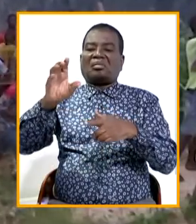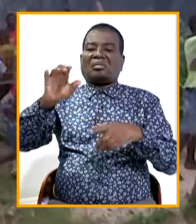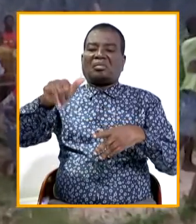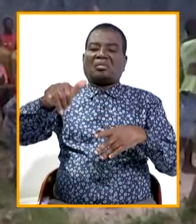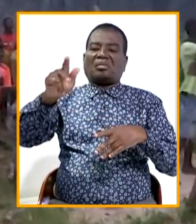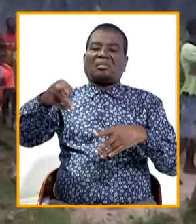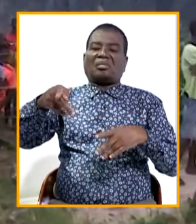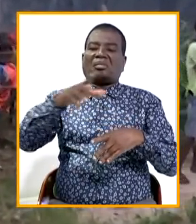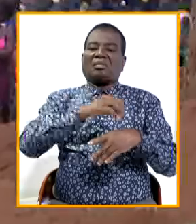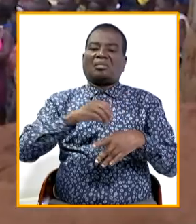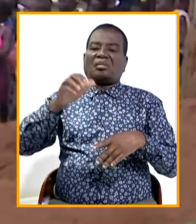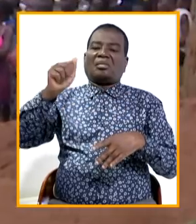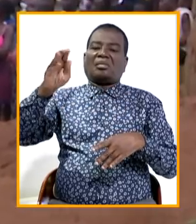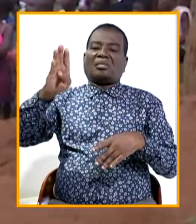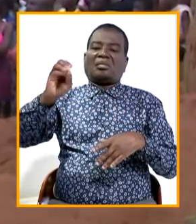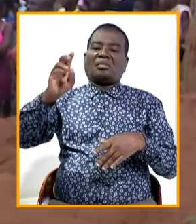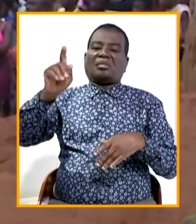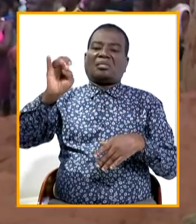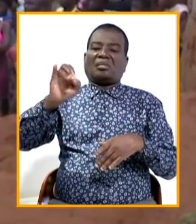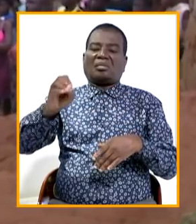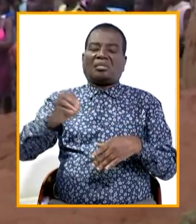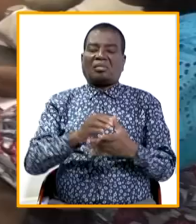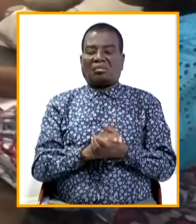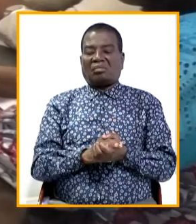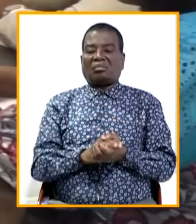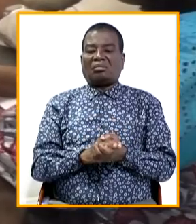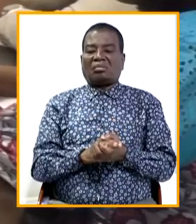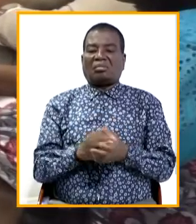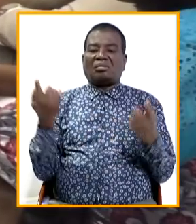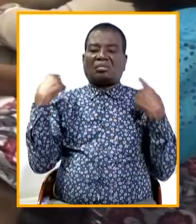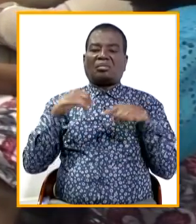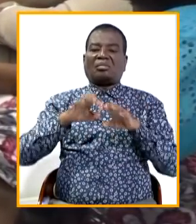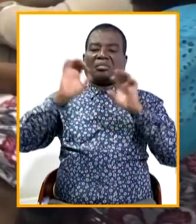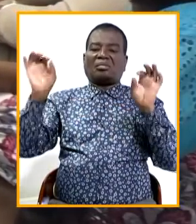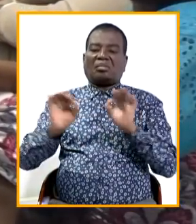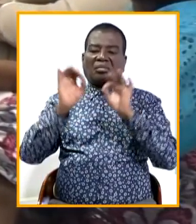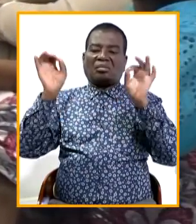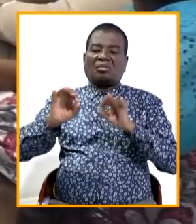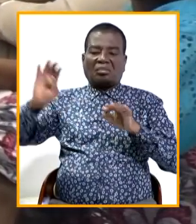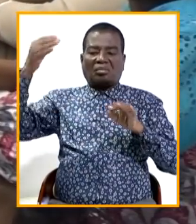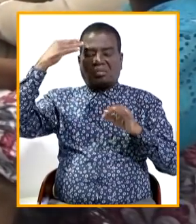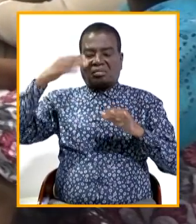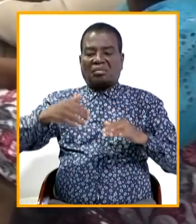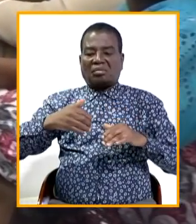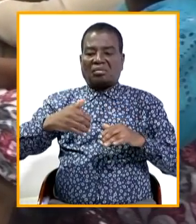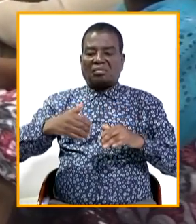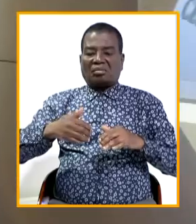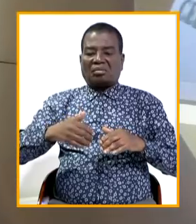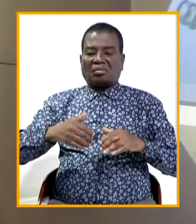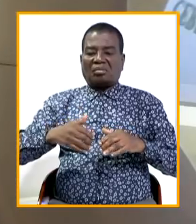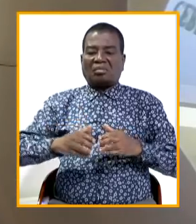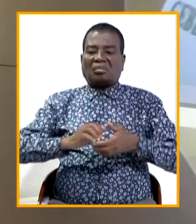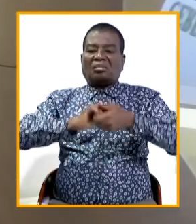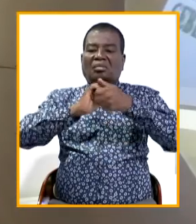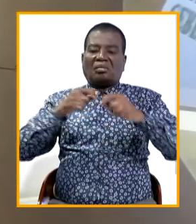district d'Abidjan, les sinistrés reçoivent la compassion du gouvernement. Au cours d'une cérémonie au ministère de la Solidarité et de la lutte contre la